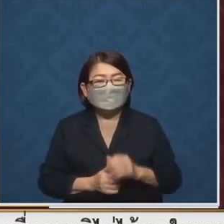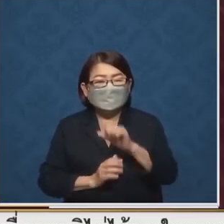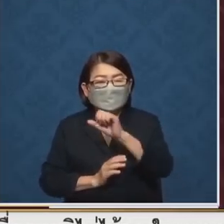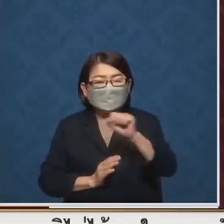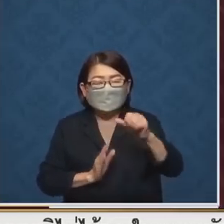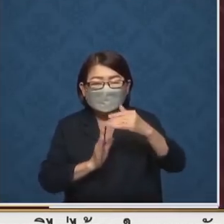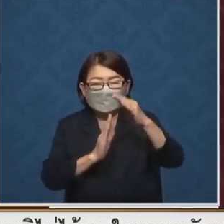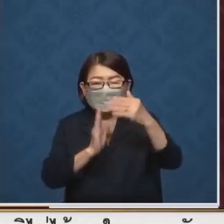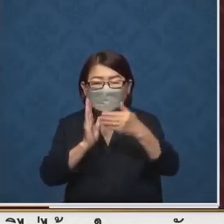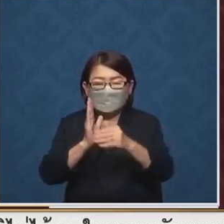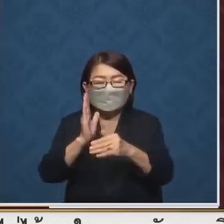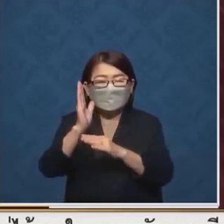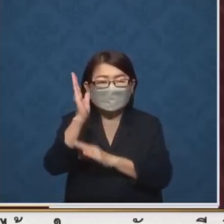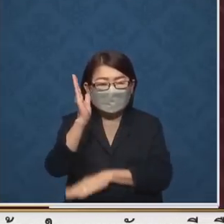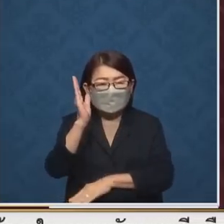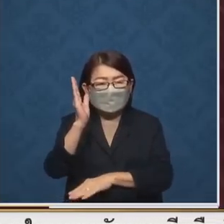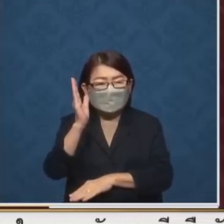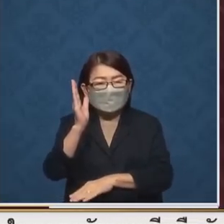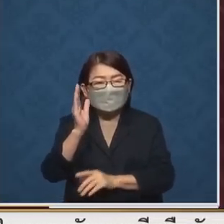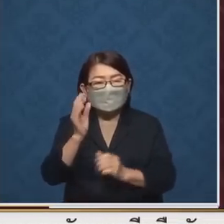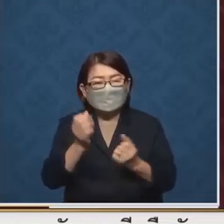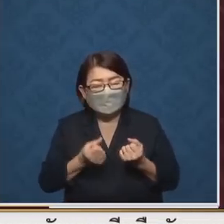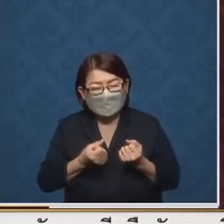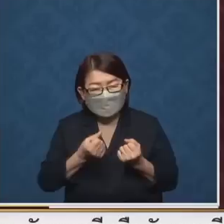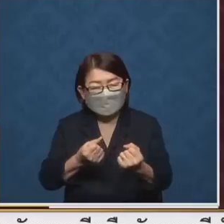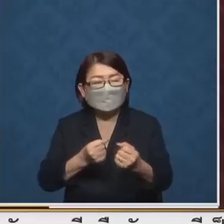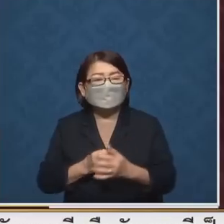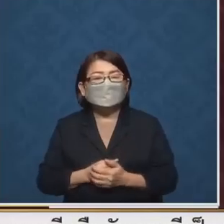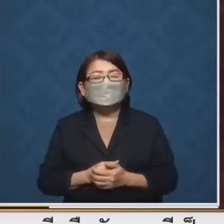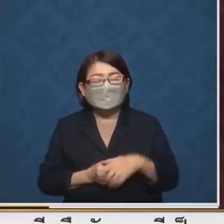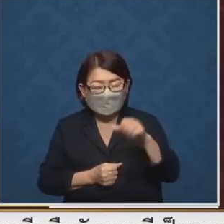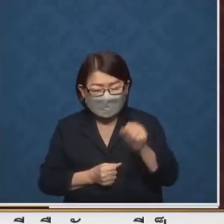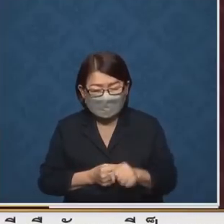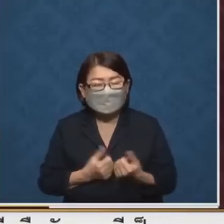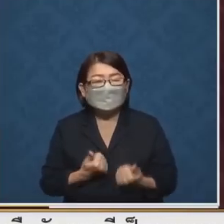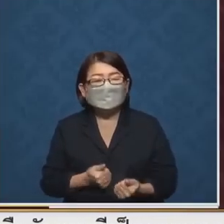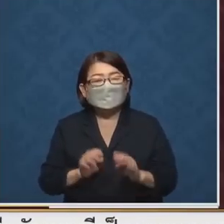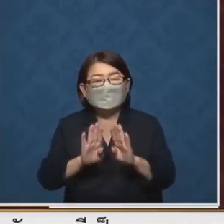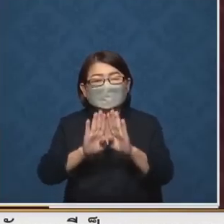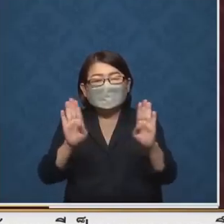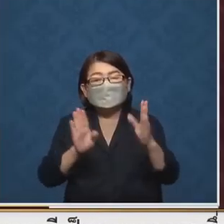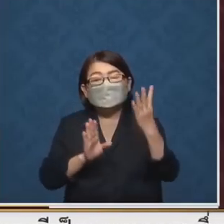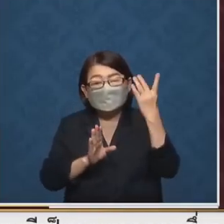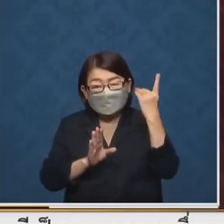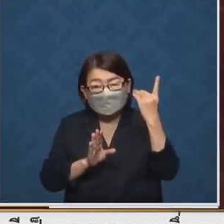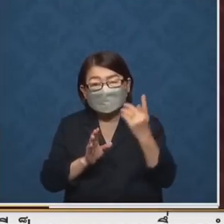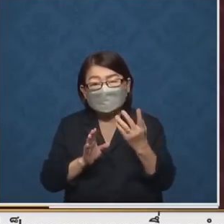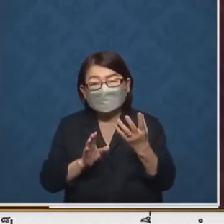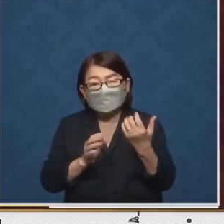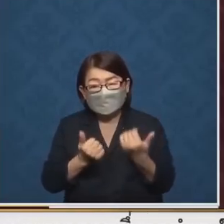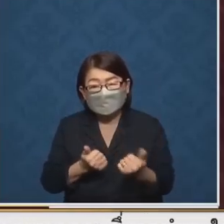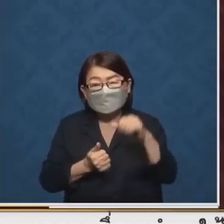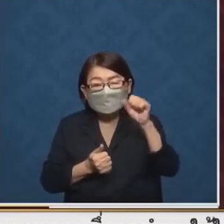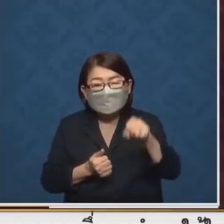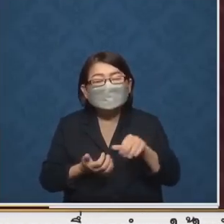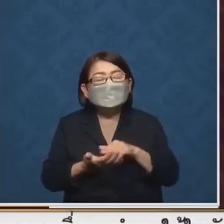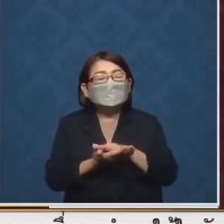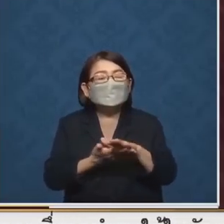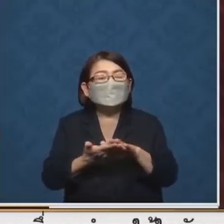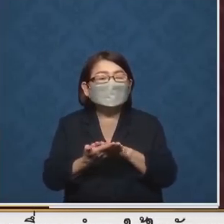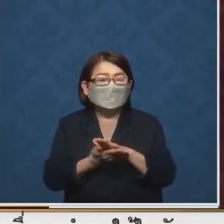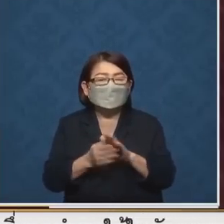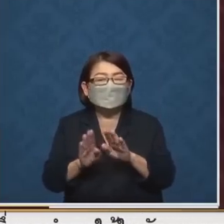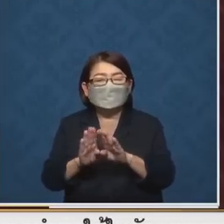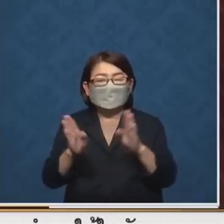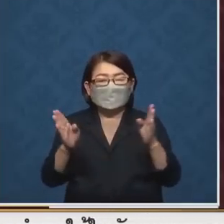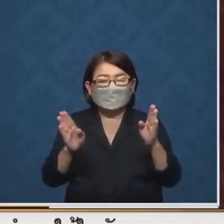garmentทาง administrator got driveารพ์ musician คนเพื่อนมาเปิดเม Jurassicแต่ขอโทษนะ เปิดเป